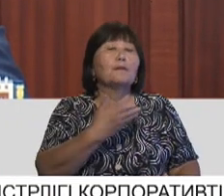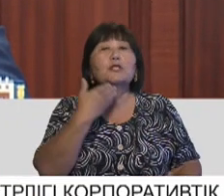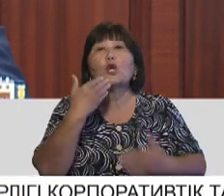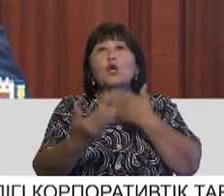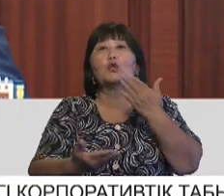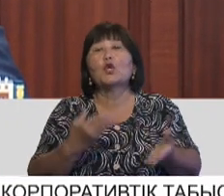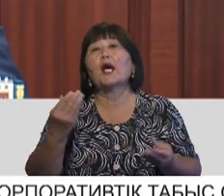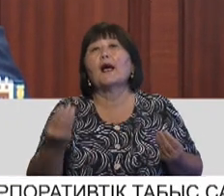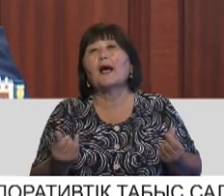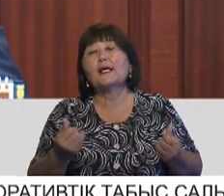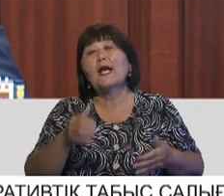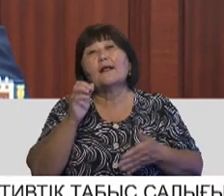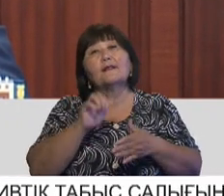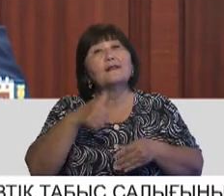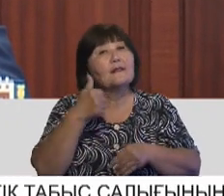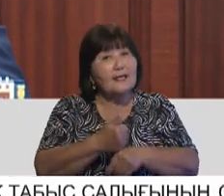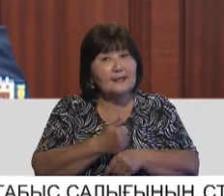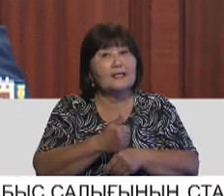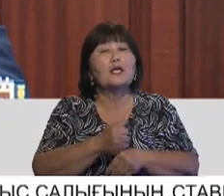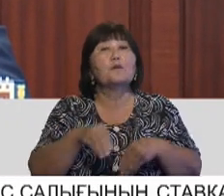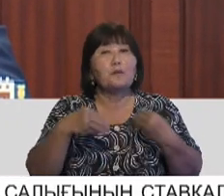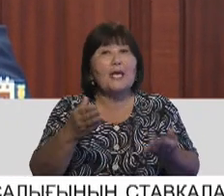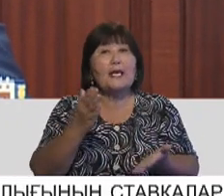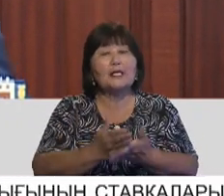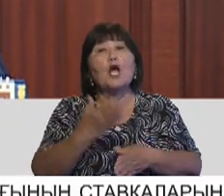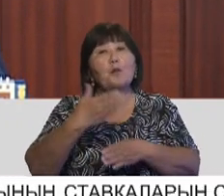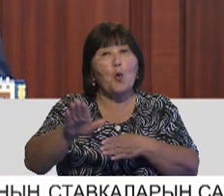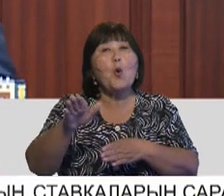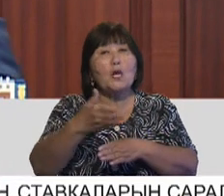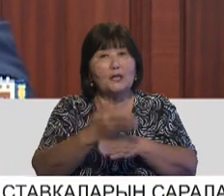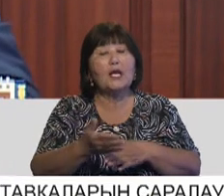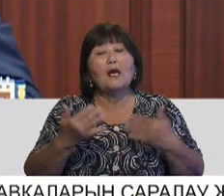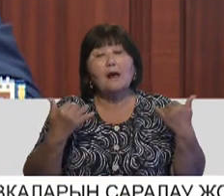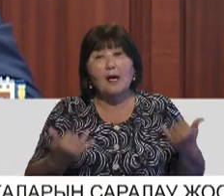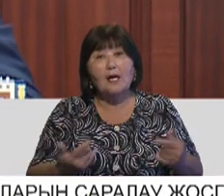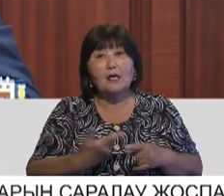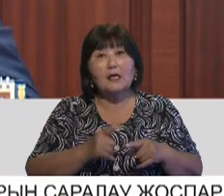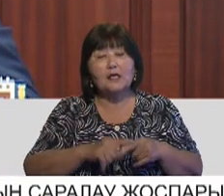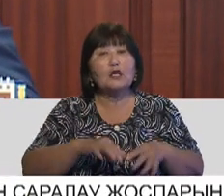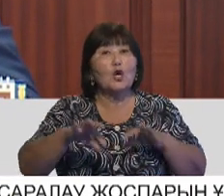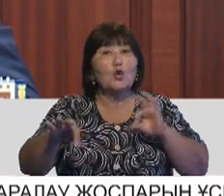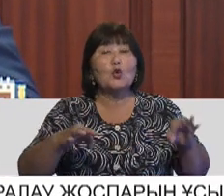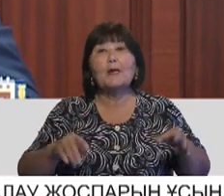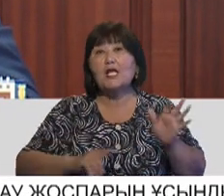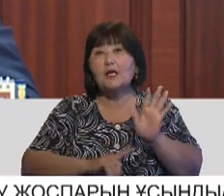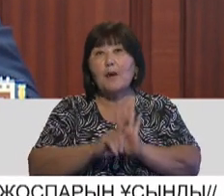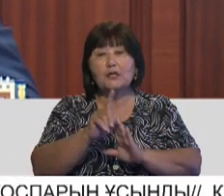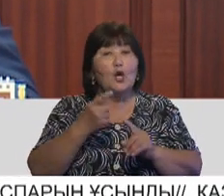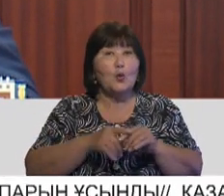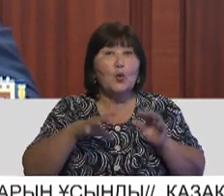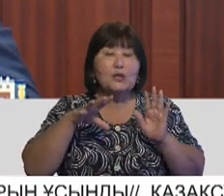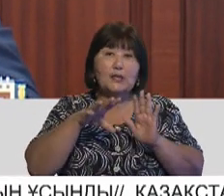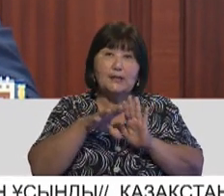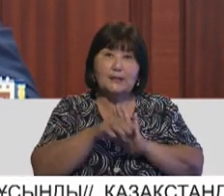сұраған қаражаттарымыз негізінен берілді, бөлінді. Қазір жобалар басталуда. Оның